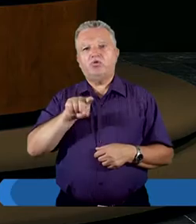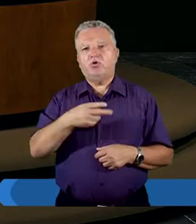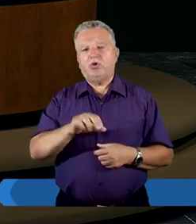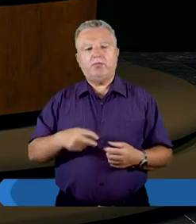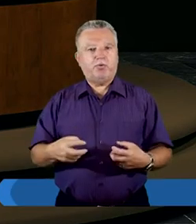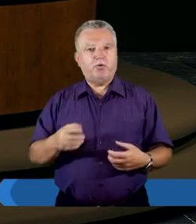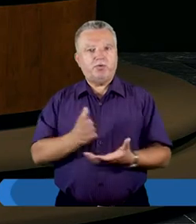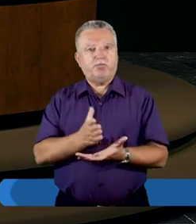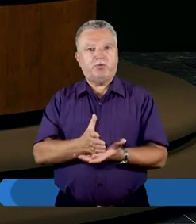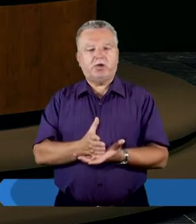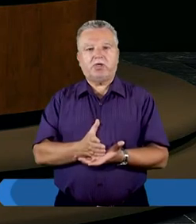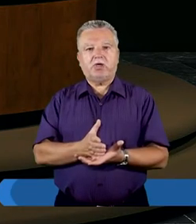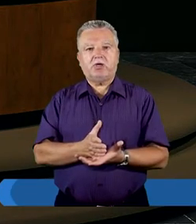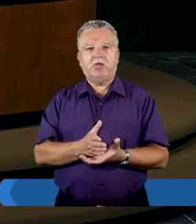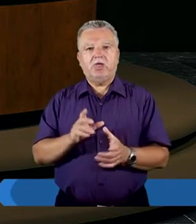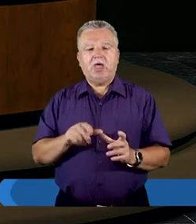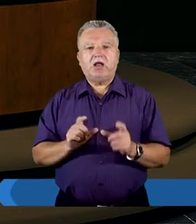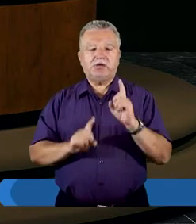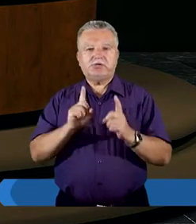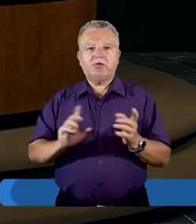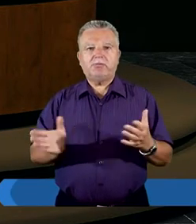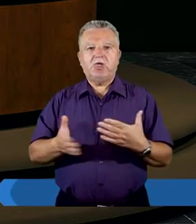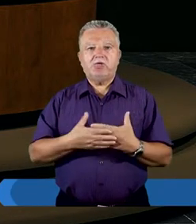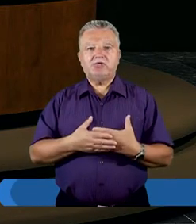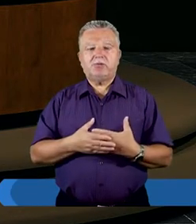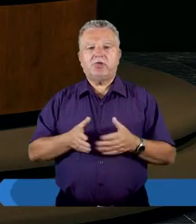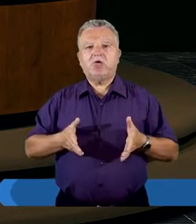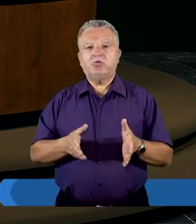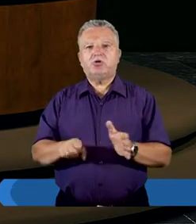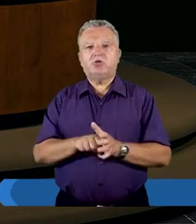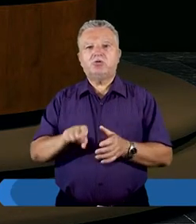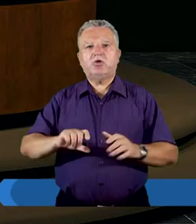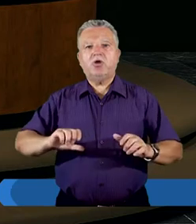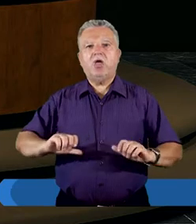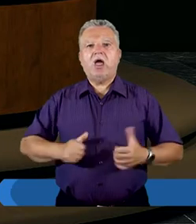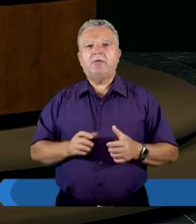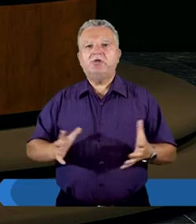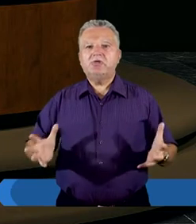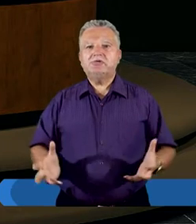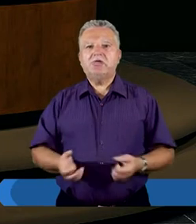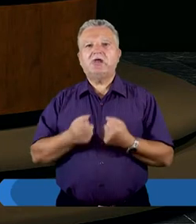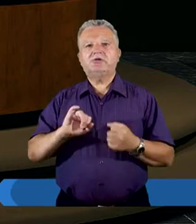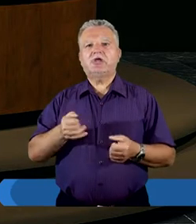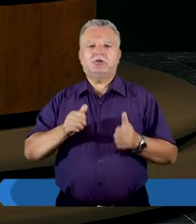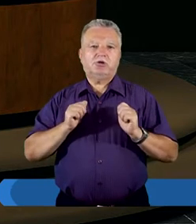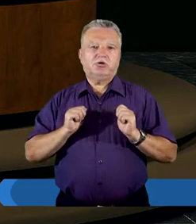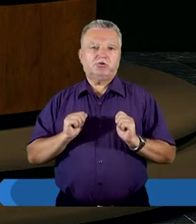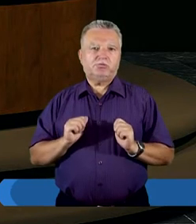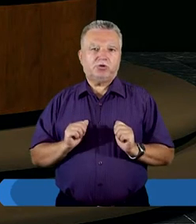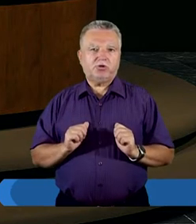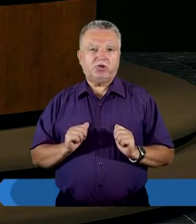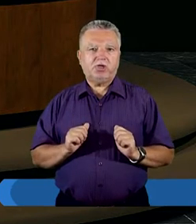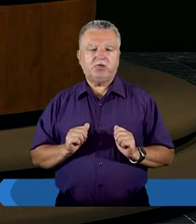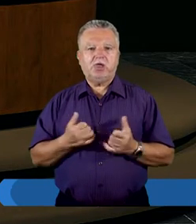pomaga. A wręcz czasami zamyka właśnie drogę do tego, żeby znaleźć jakieś ukojenie, nawet wtedy, kiedy życie układa